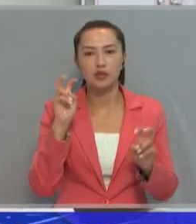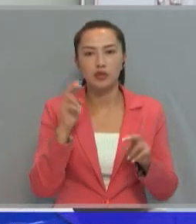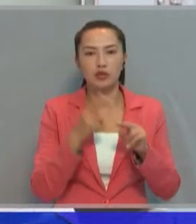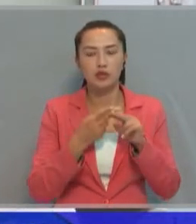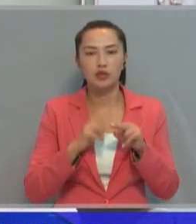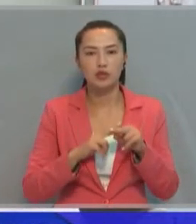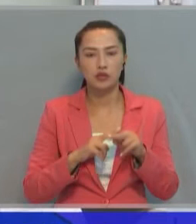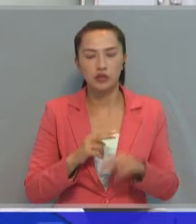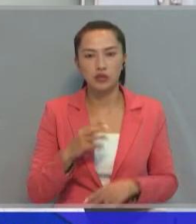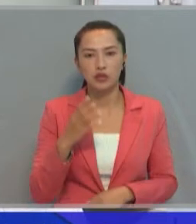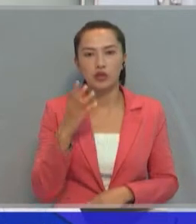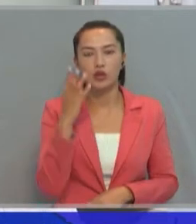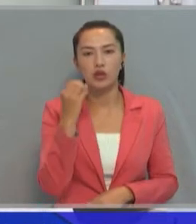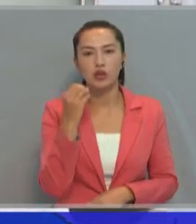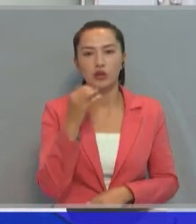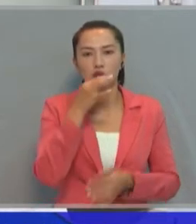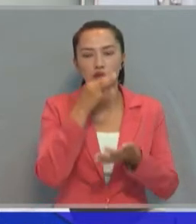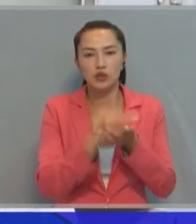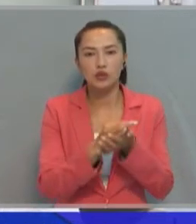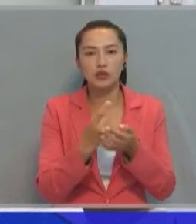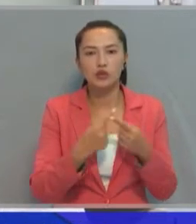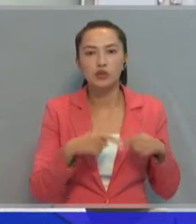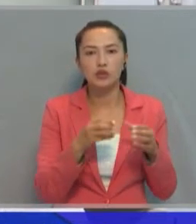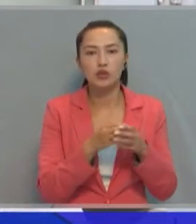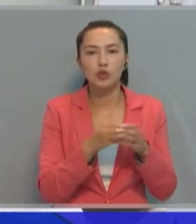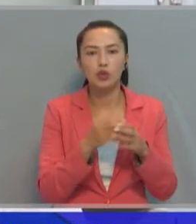осы Азия Трафо жауапкершілік шектеулі серіктестік